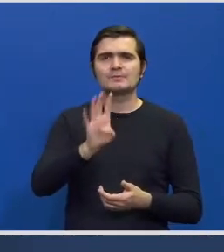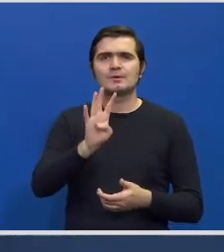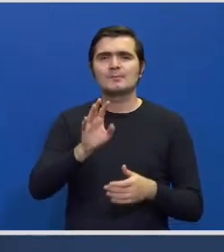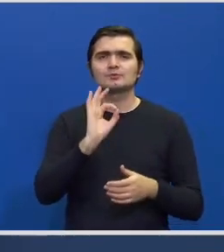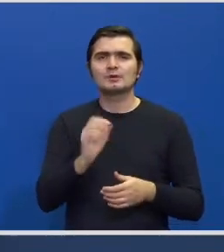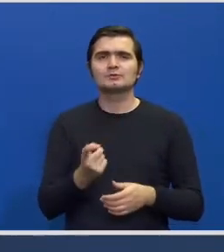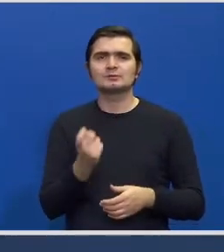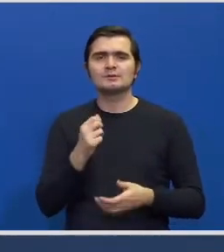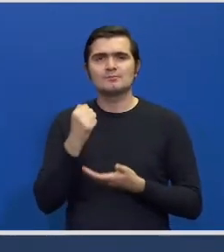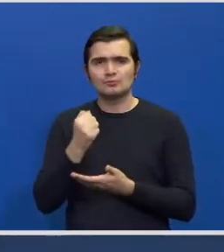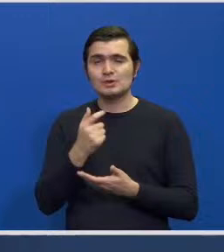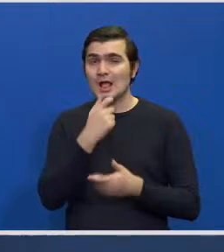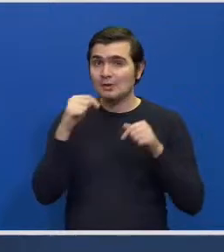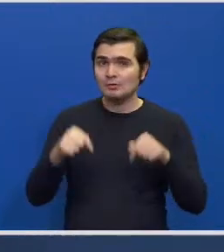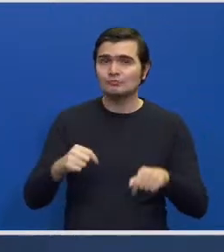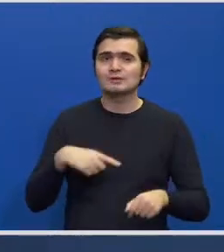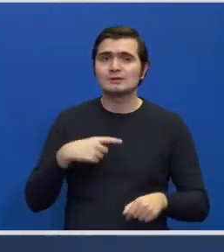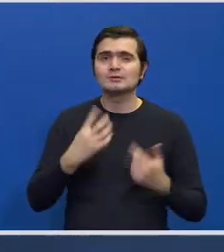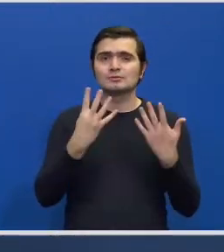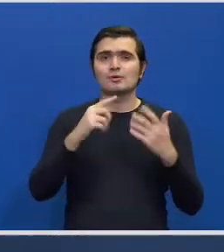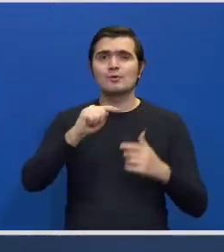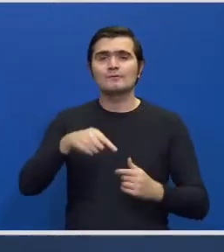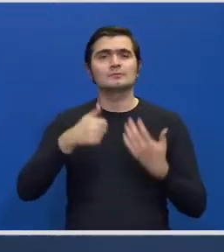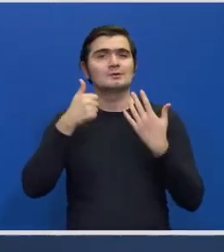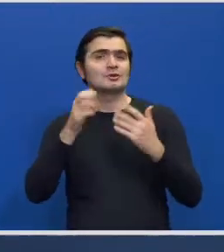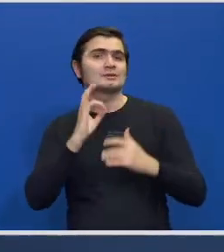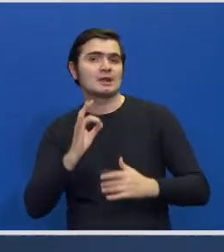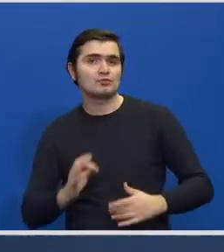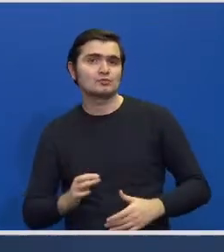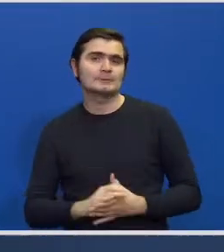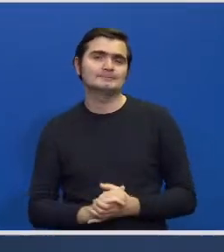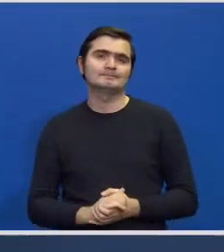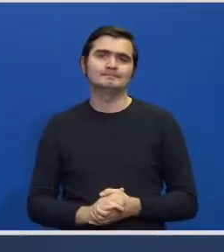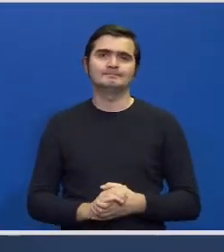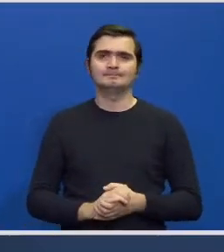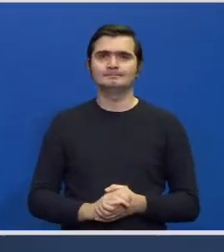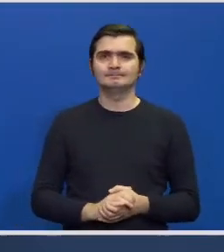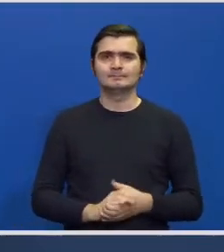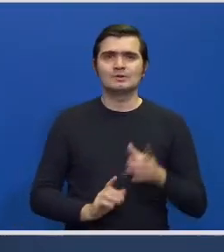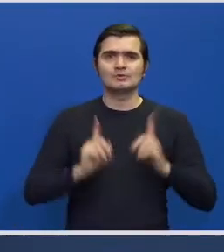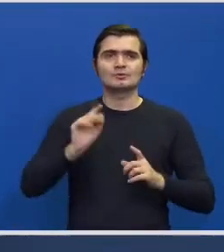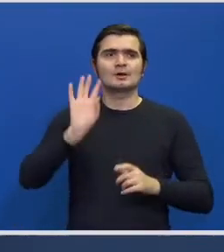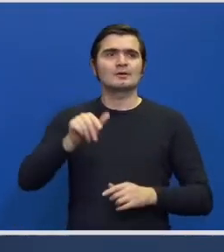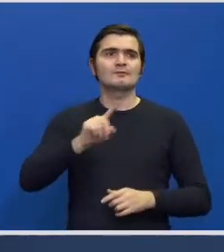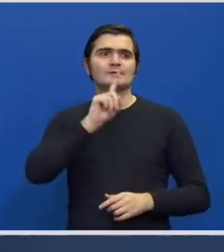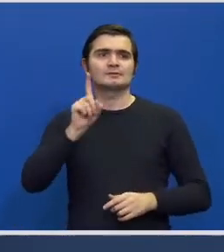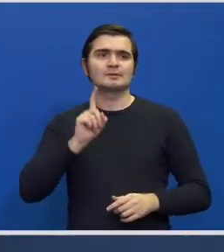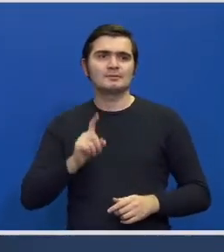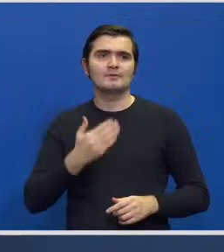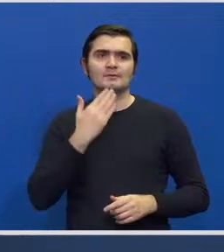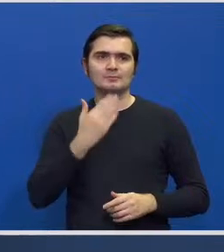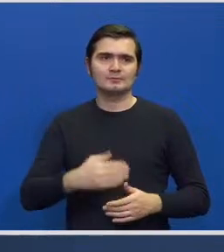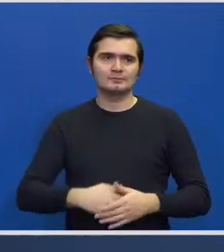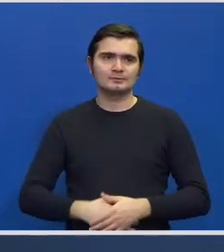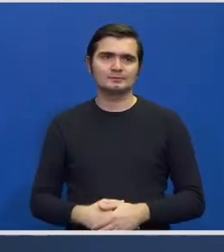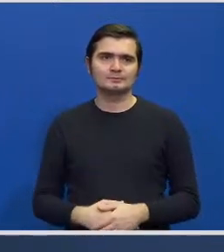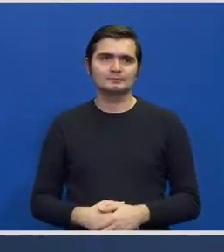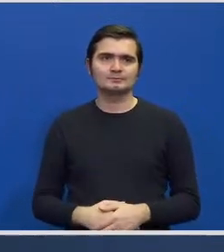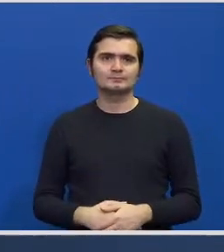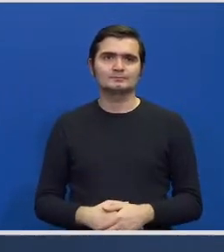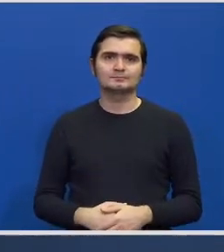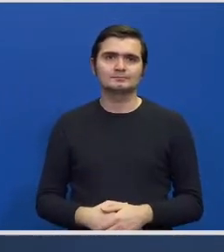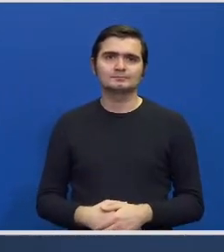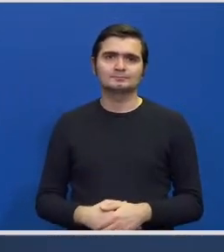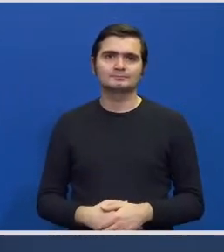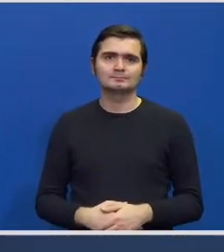reprezentat 13,4% din buget, anul acesta este de 9,6%. Dacă sunt întrebări,